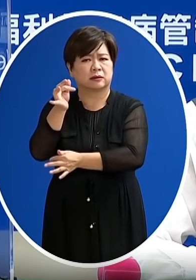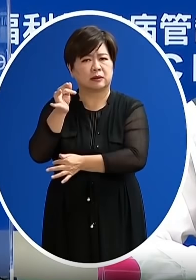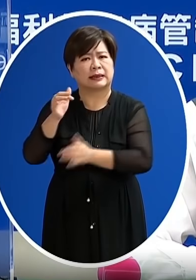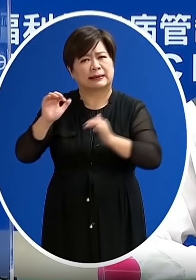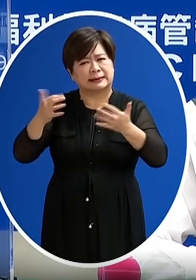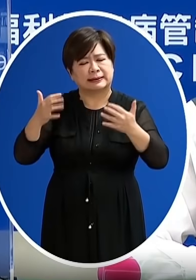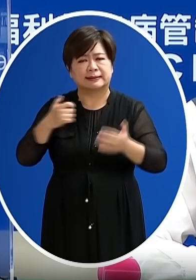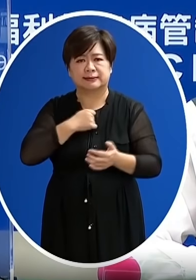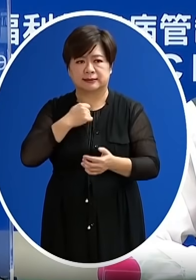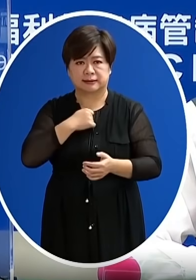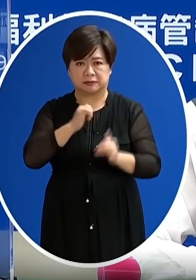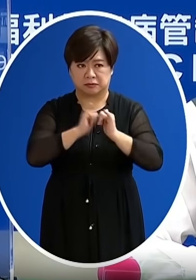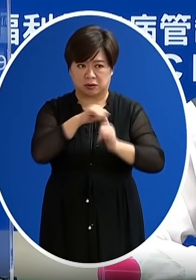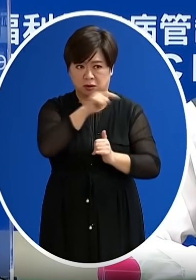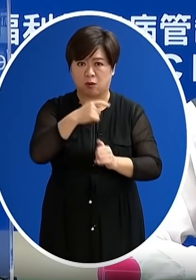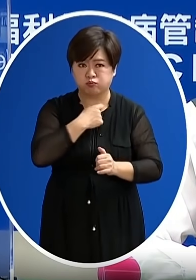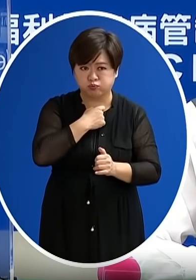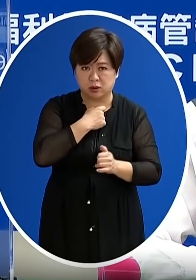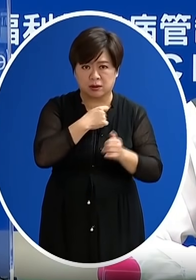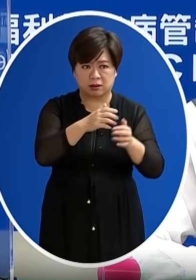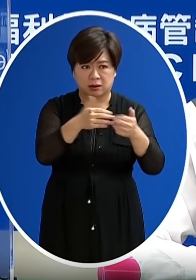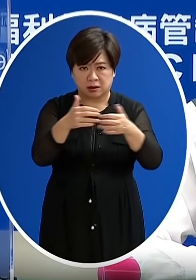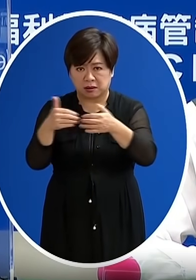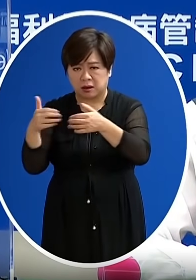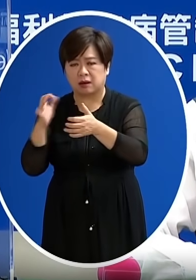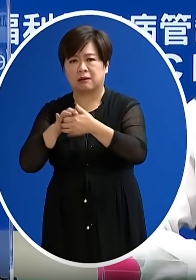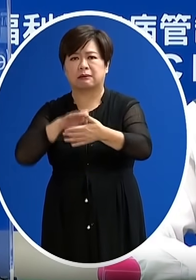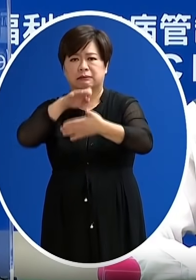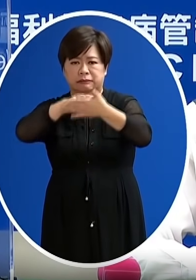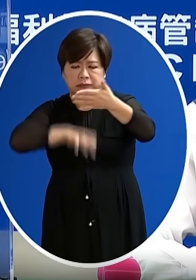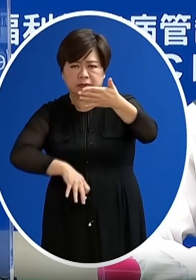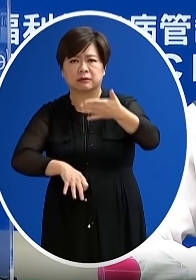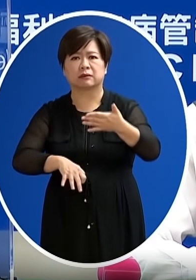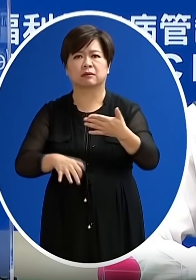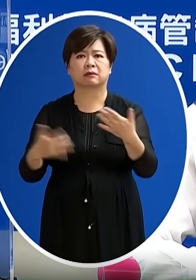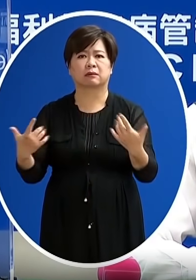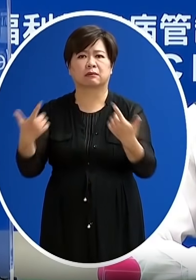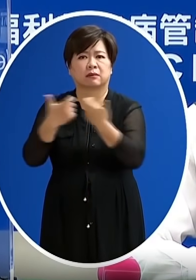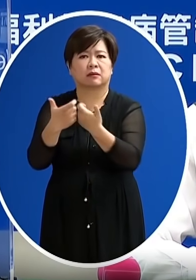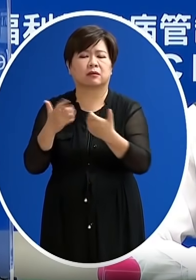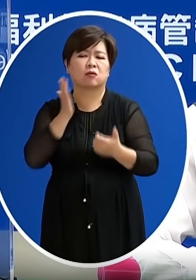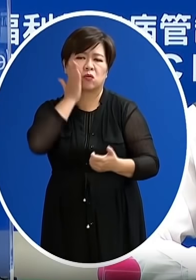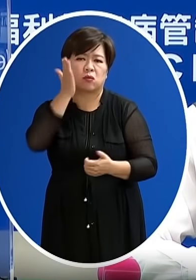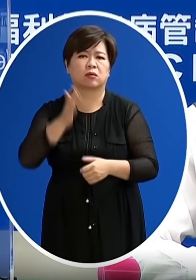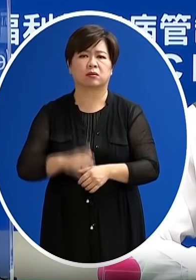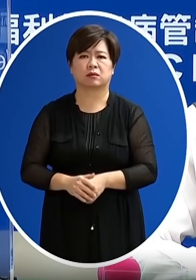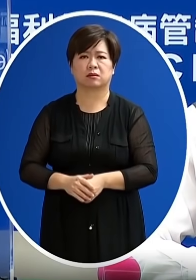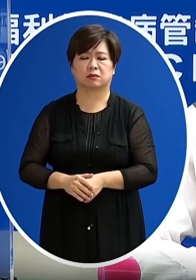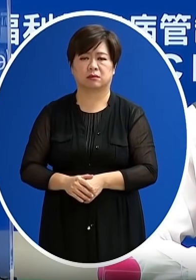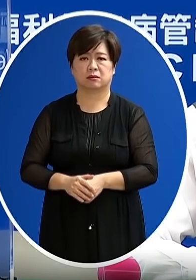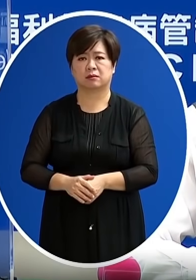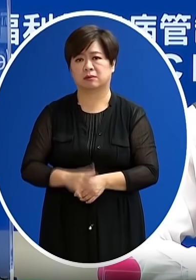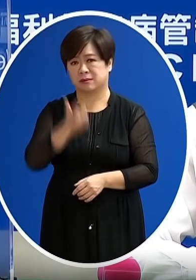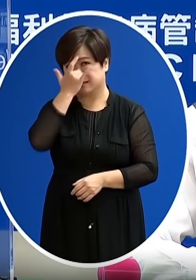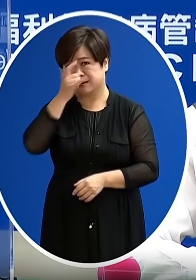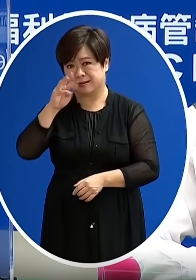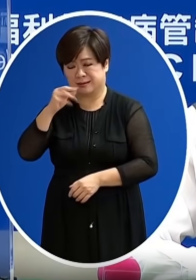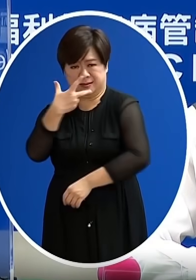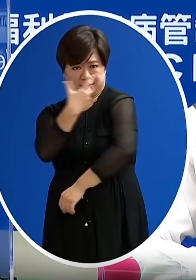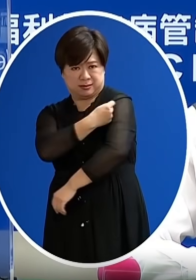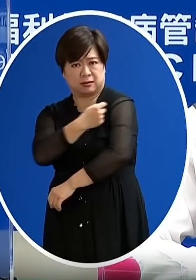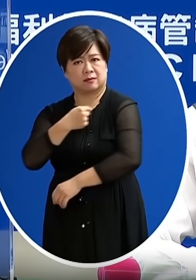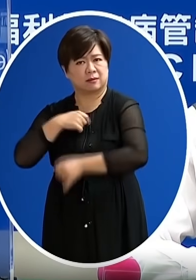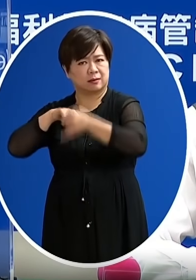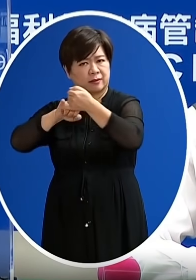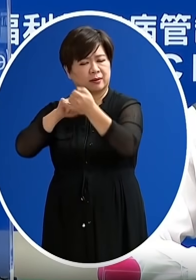下意愿，那这样能够搭配起来会更顺畅。那莫德纳疫苗，我们到现在我们自己购买的大概